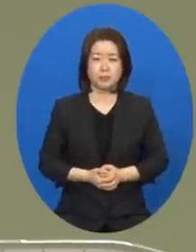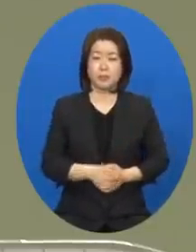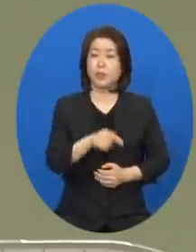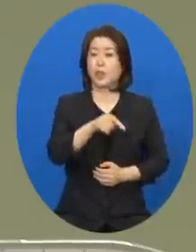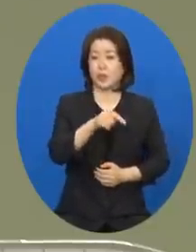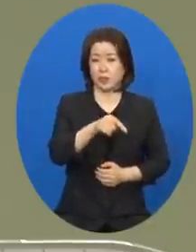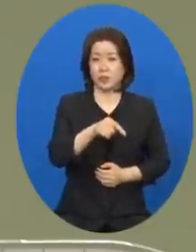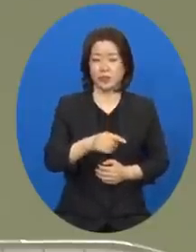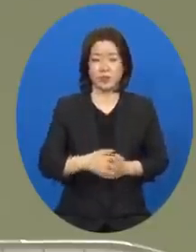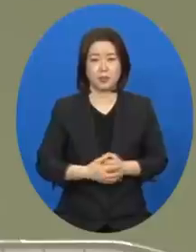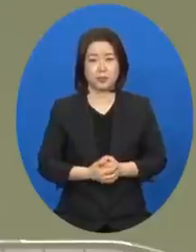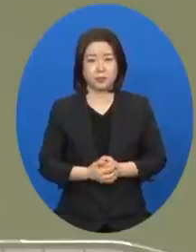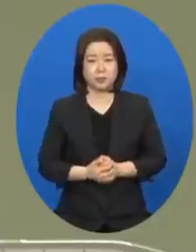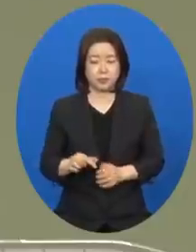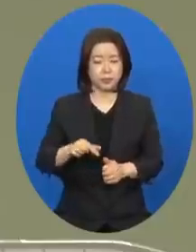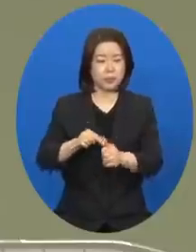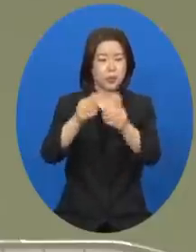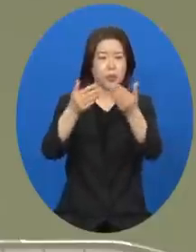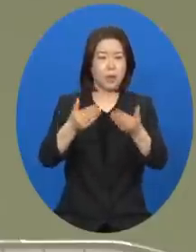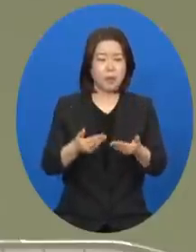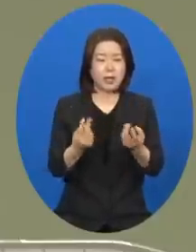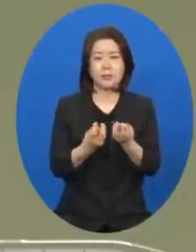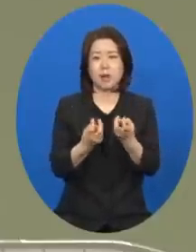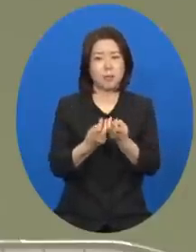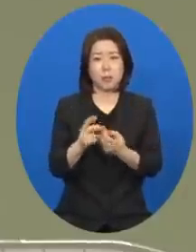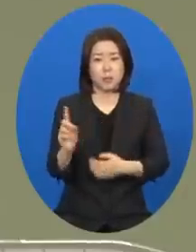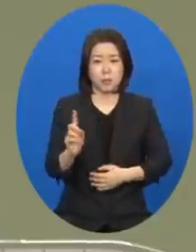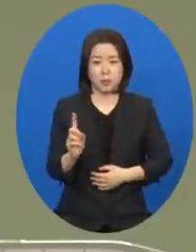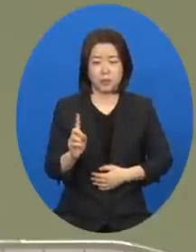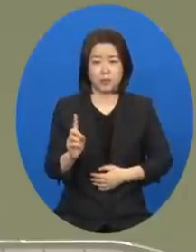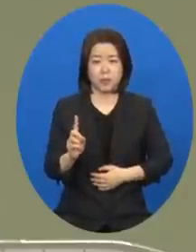여기서 구원받을 길이 뭐죠?